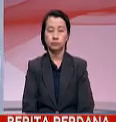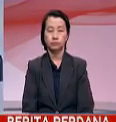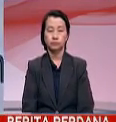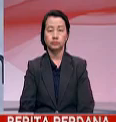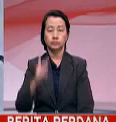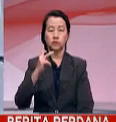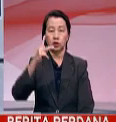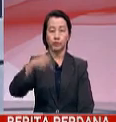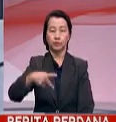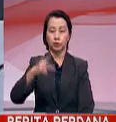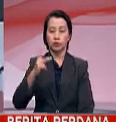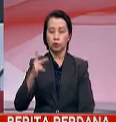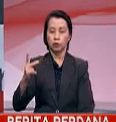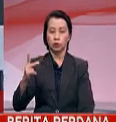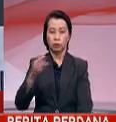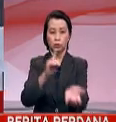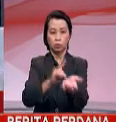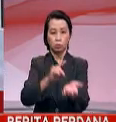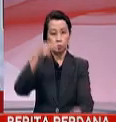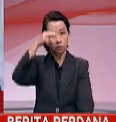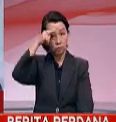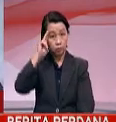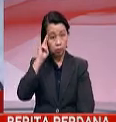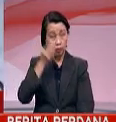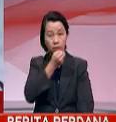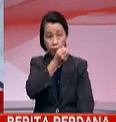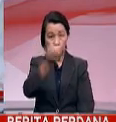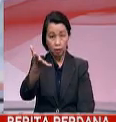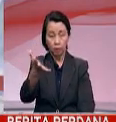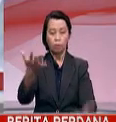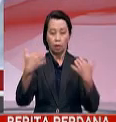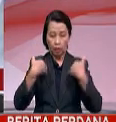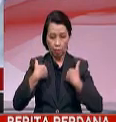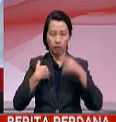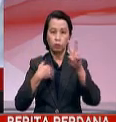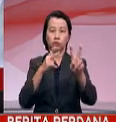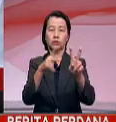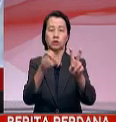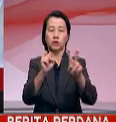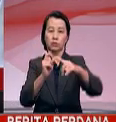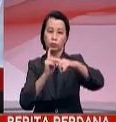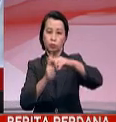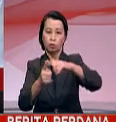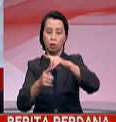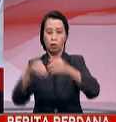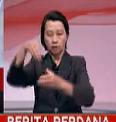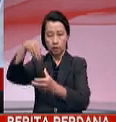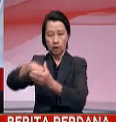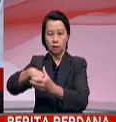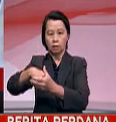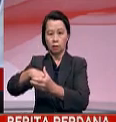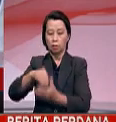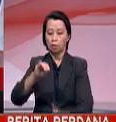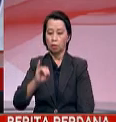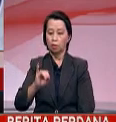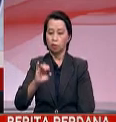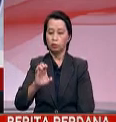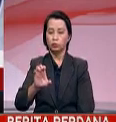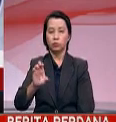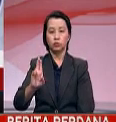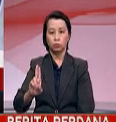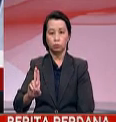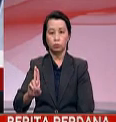Ketua Pengarah Kesihatan Datuk Dr. Nur Hisham Abdullah memaklumkan sehingga kini terdapat 2 kes positif yang sedang dirawat di unit rawatan